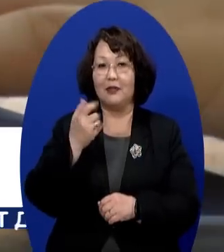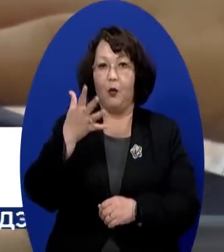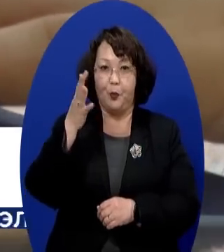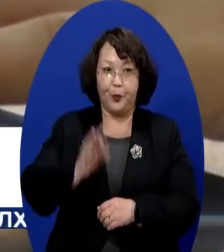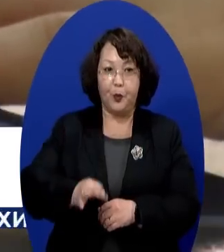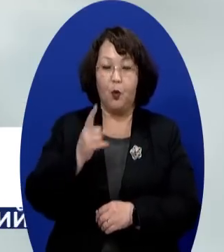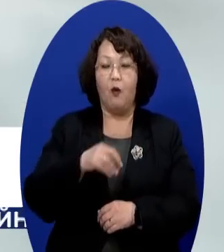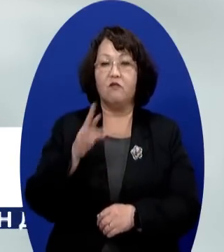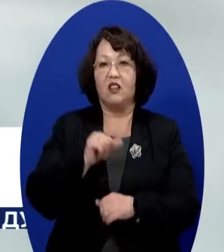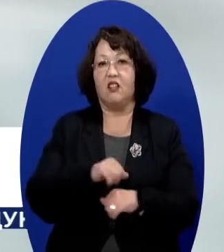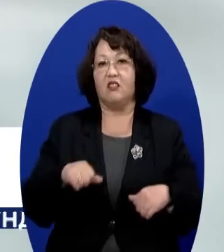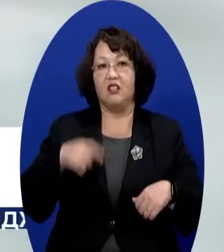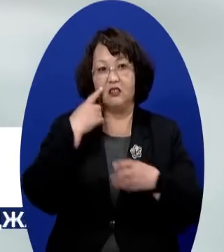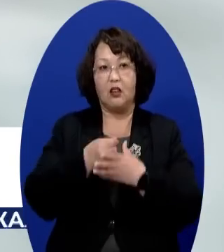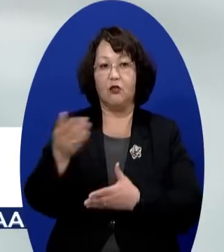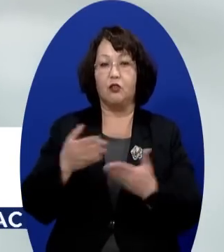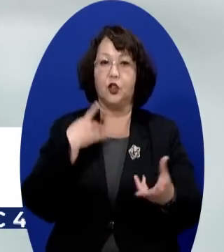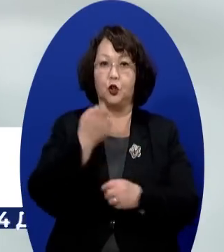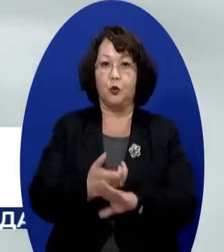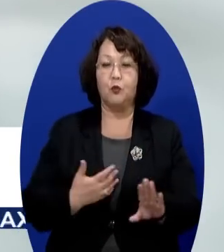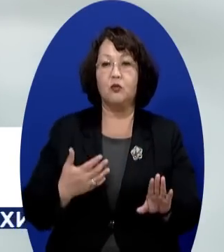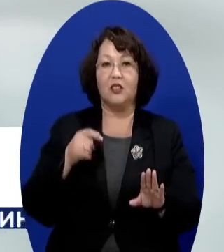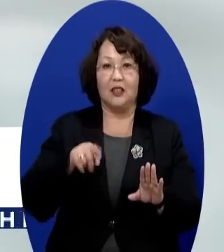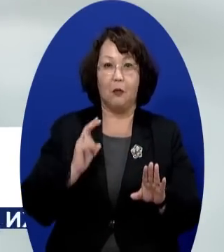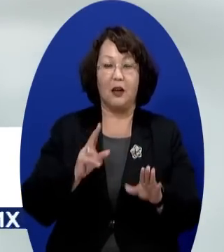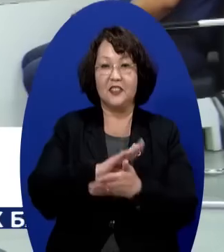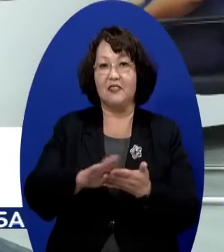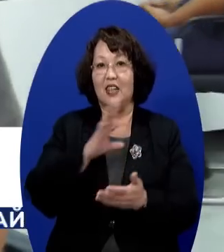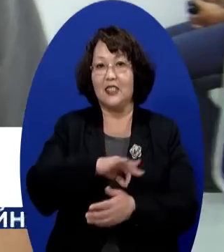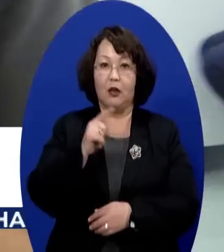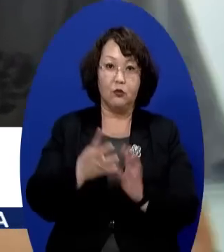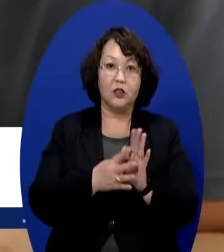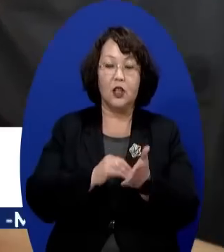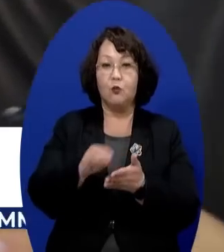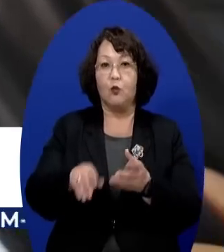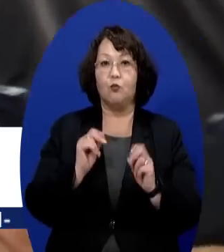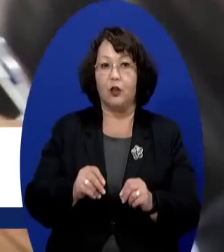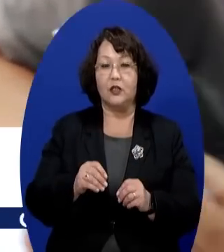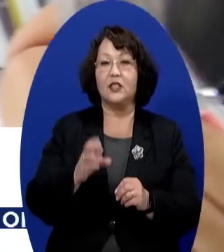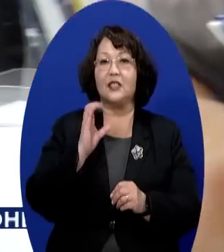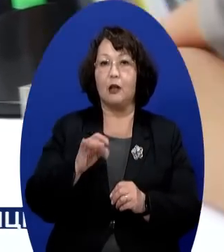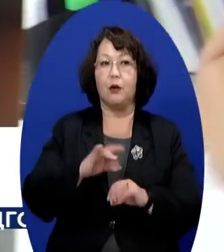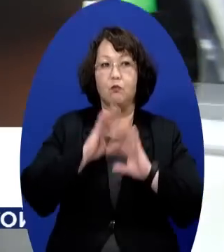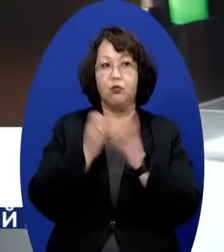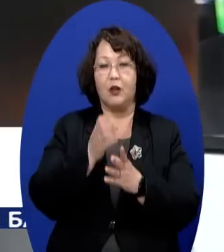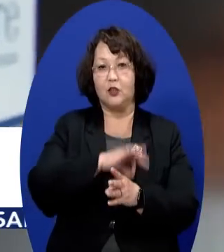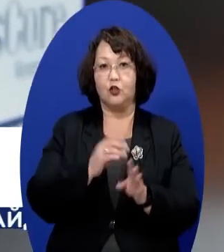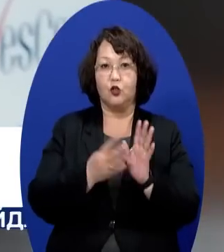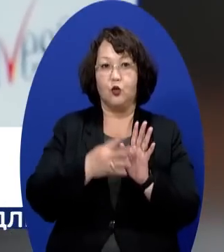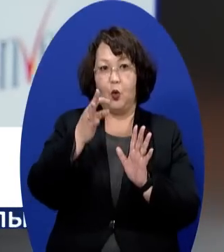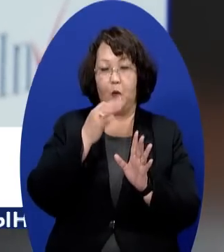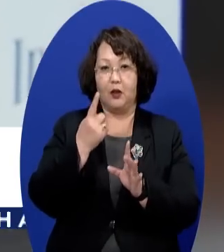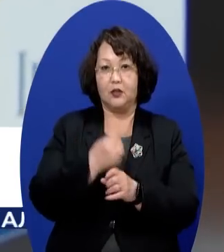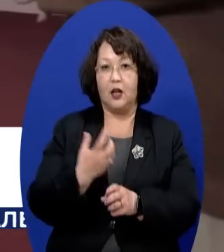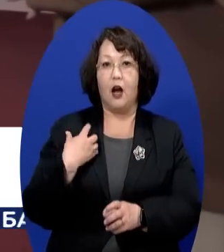санал болгож байна. Өнгөрсөн жил InvestCore-ийн цэвэр ашиг 19 тэрбум төгрөгт хүрч салбарын нийт ашгийн 9% дангаараа